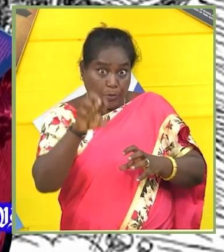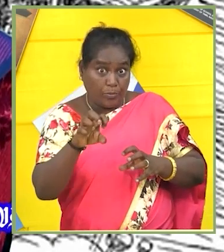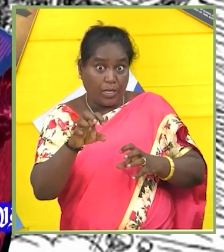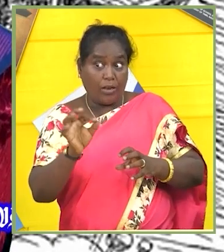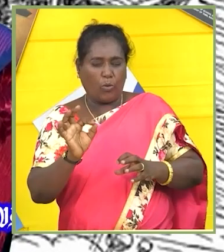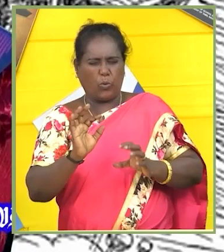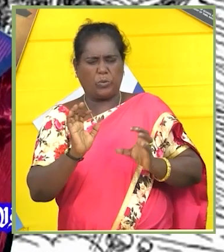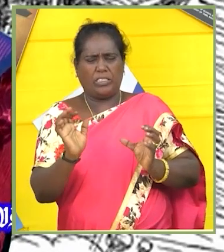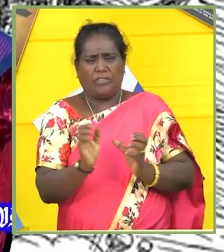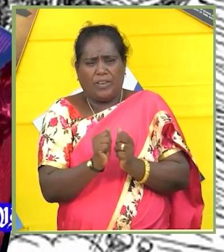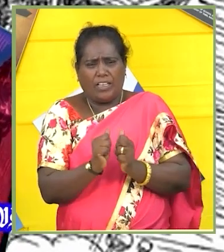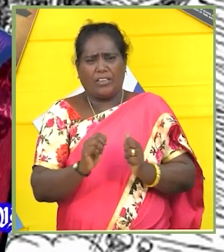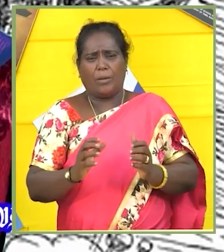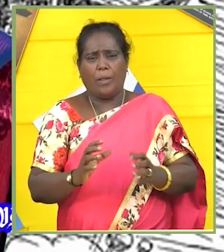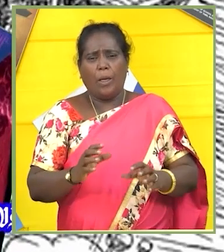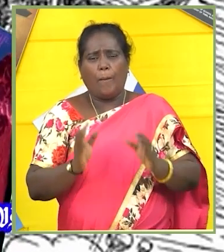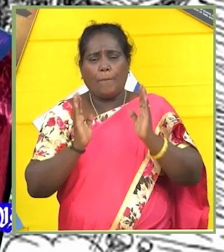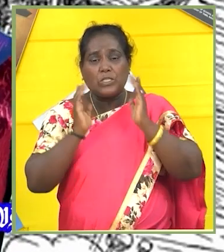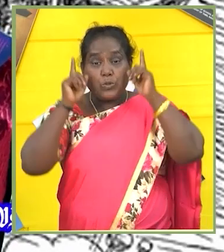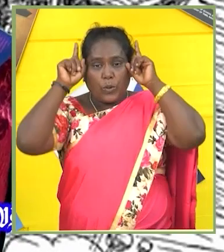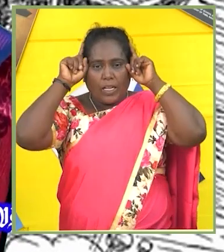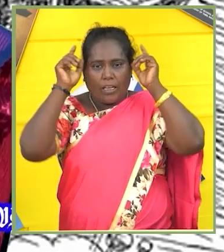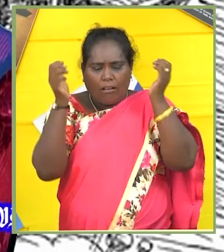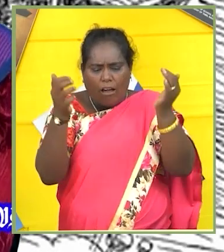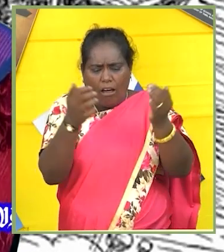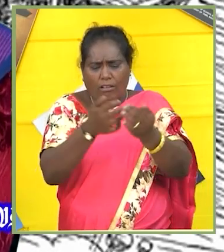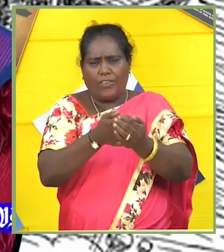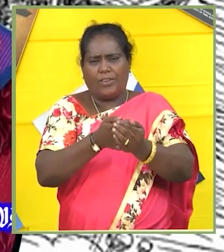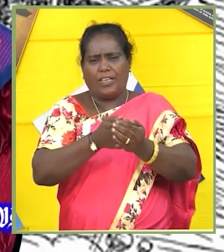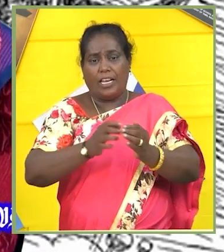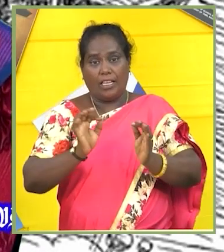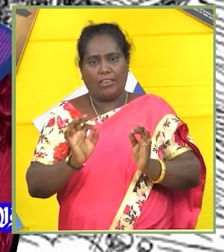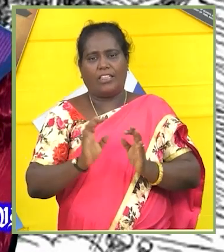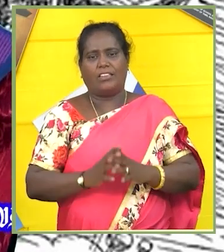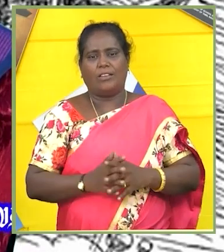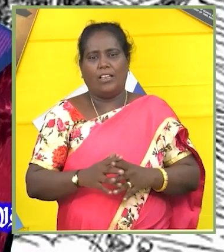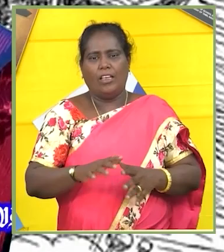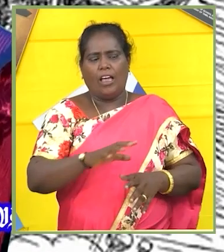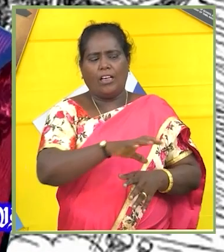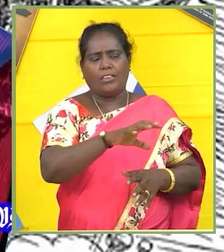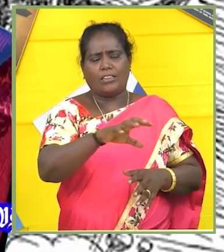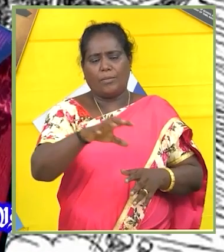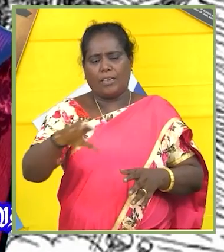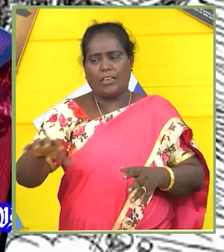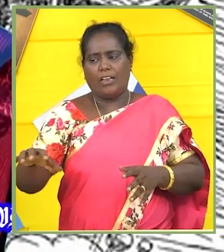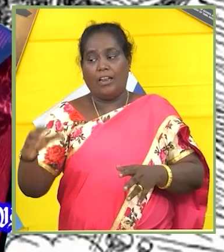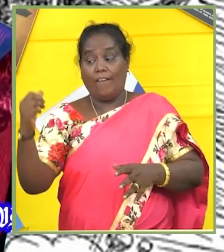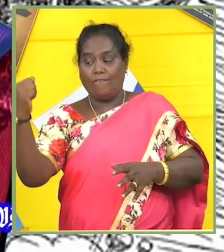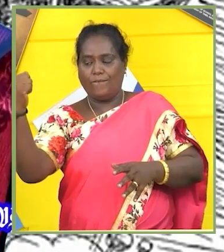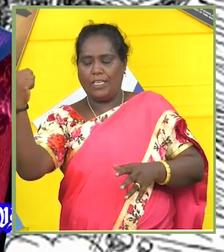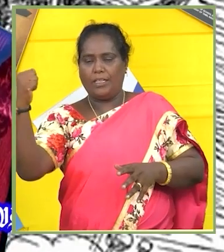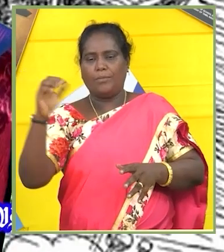முதலான கொடிய விலங்கிடமிருந்து தம் பசுக்களை காக்க வேண்டிய நிலையில் ஆயர்கள் இருந்தாங்க. அதனால் அங்கிருக்கிற மக்கள்